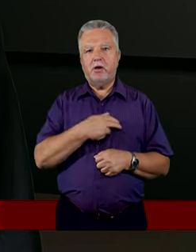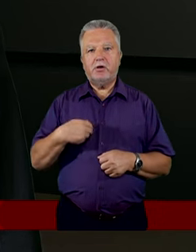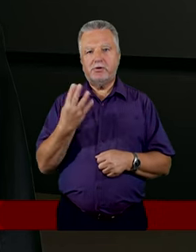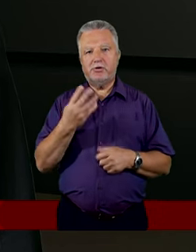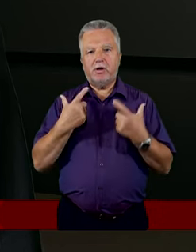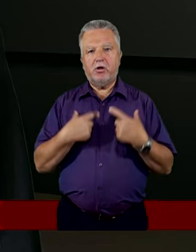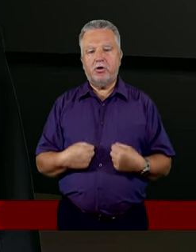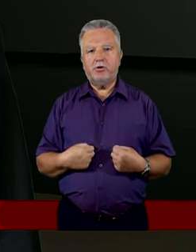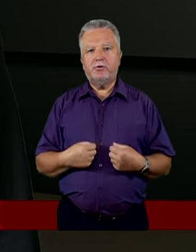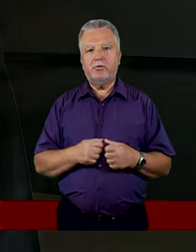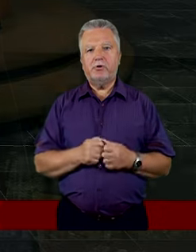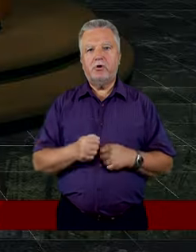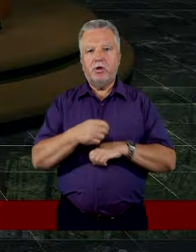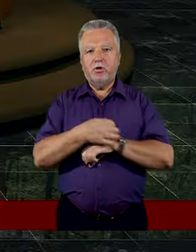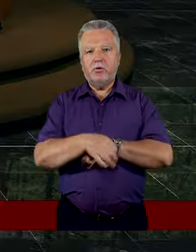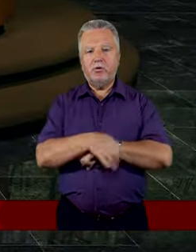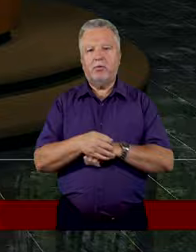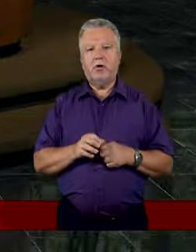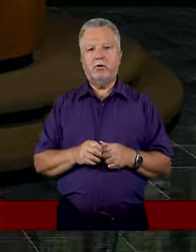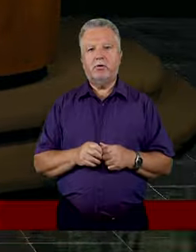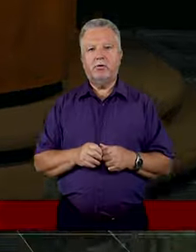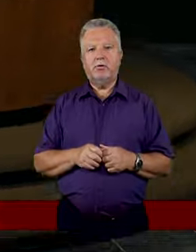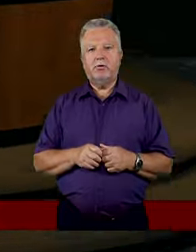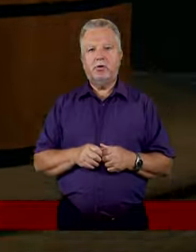nas czterech osób studiowali Słowo Boże.